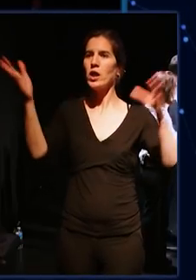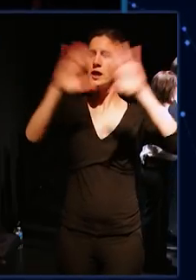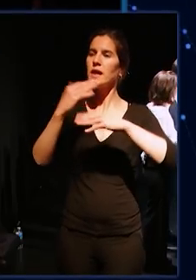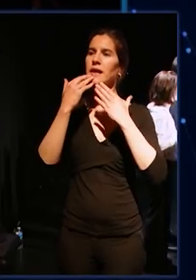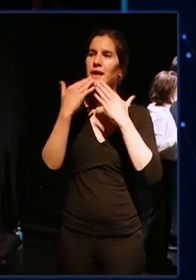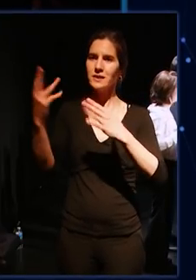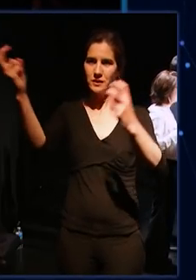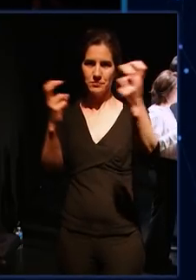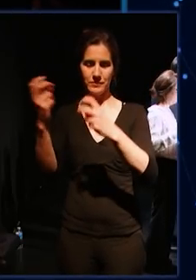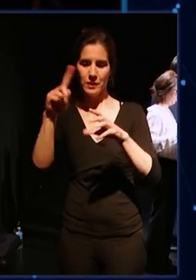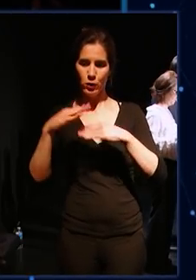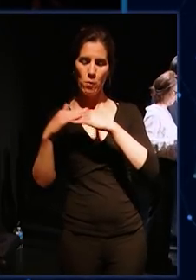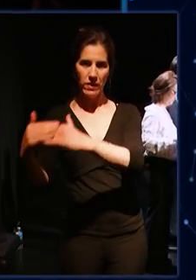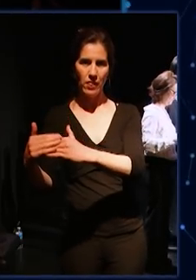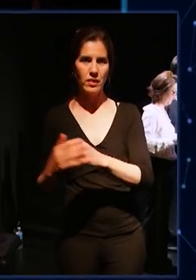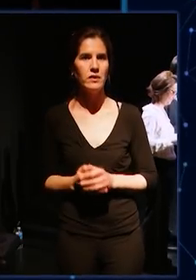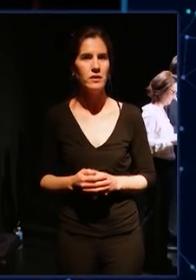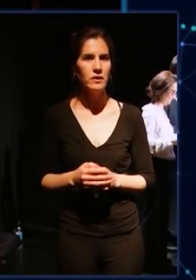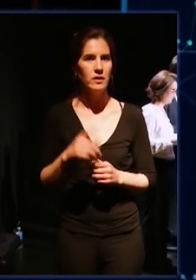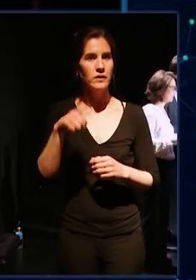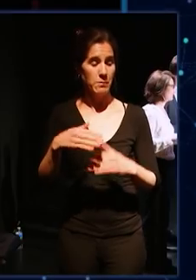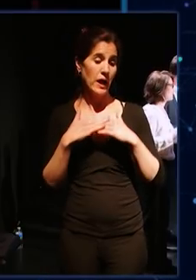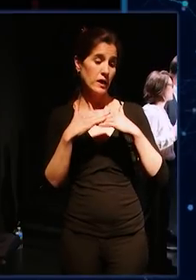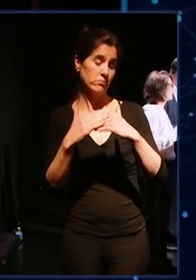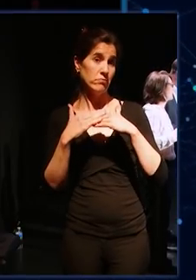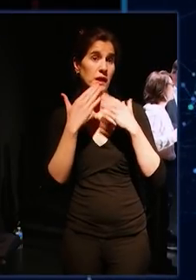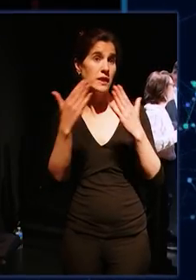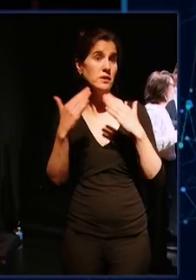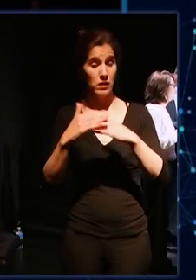aquí. Gràcies per acompanyar-nos també en aquest debat.